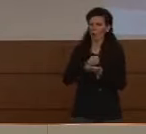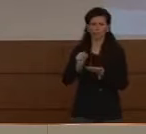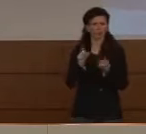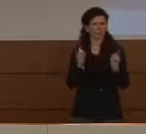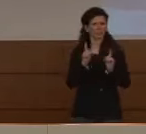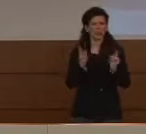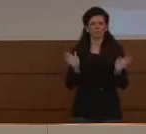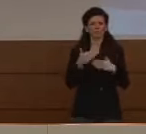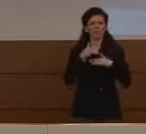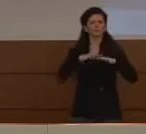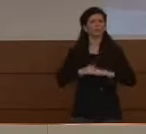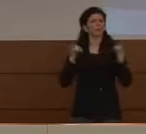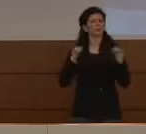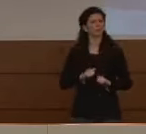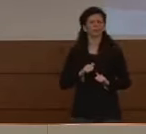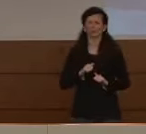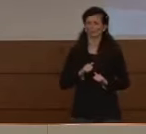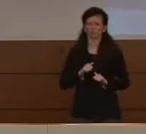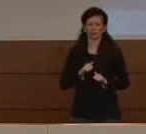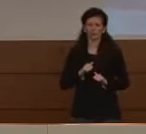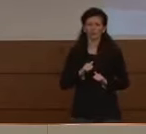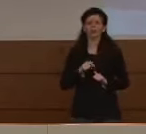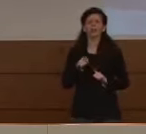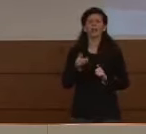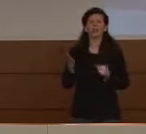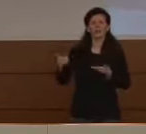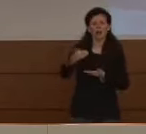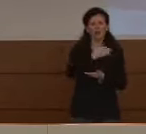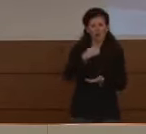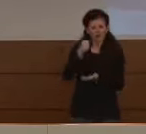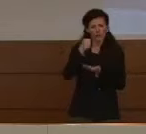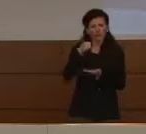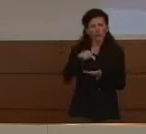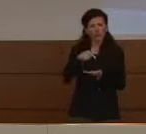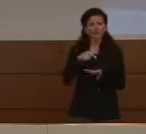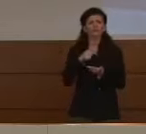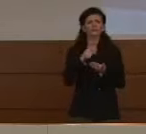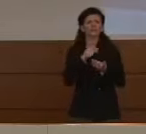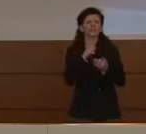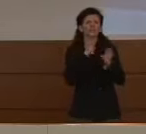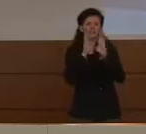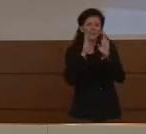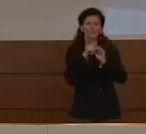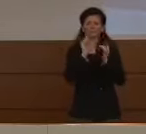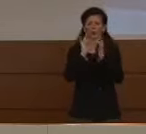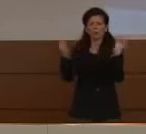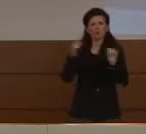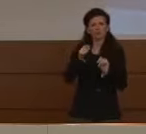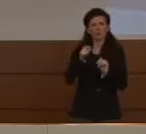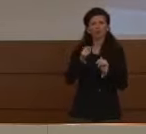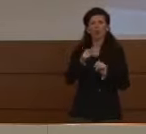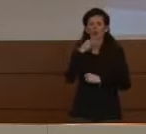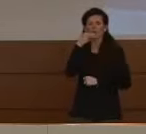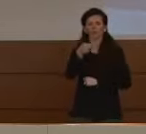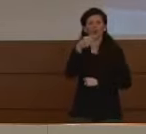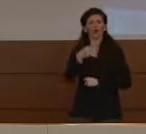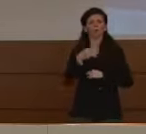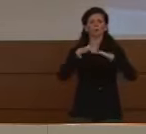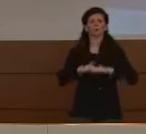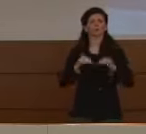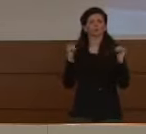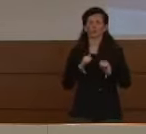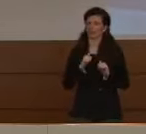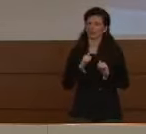anche attraverso i canali social a nome del dipartimento oggi in particolare ho segnalato all'autorità